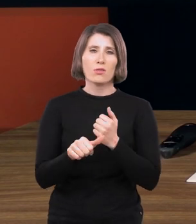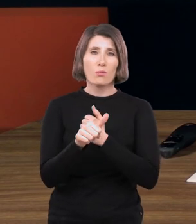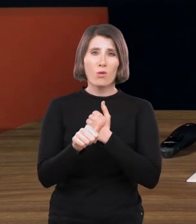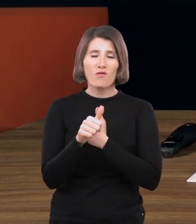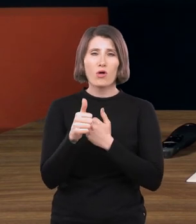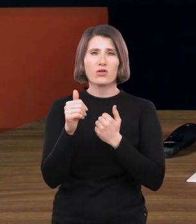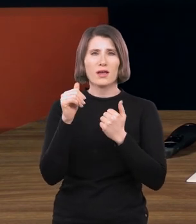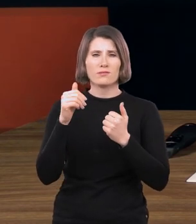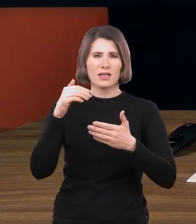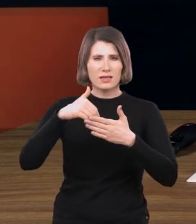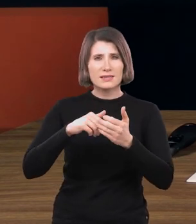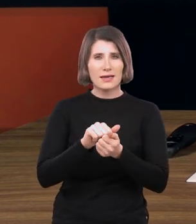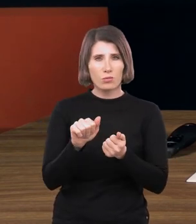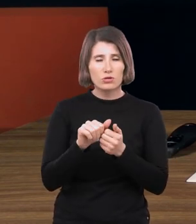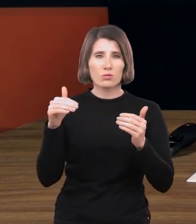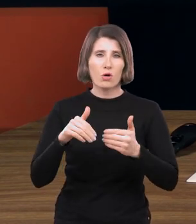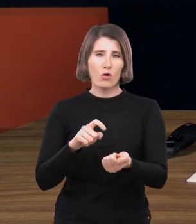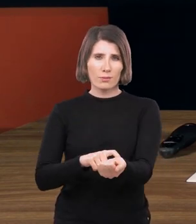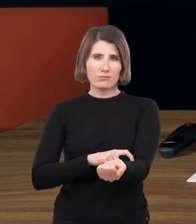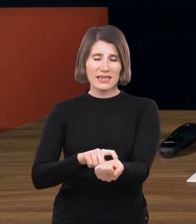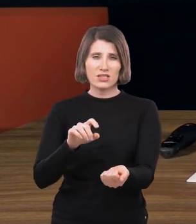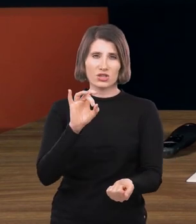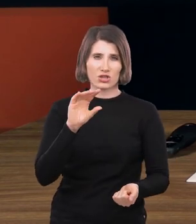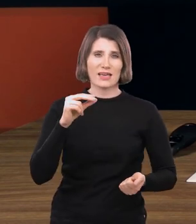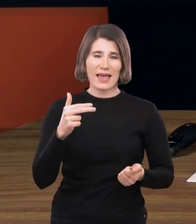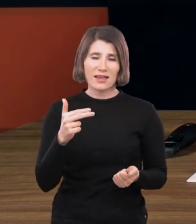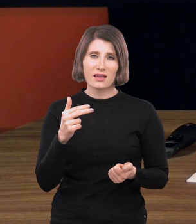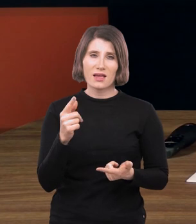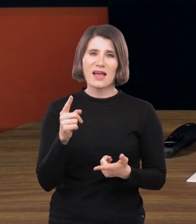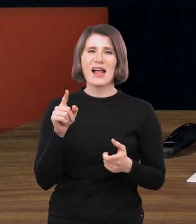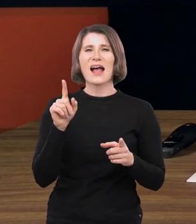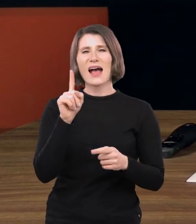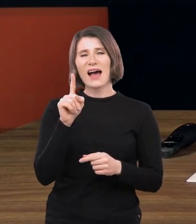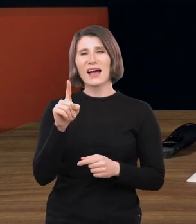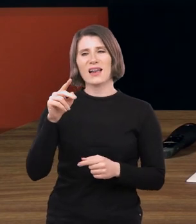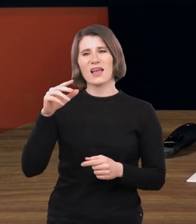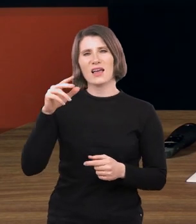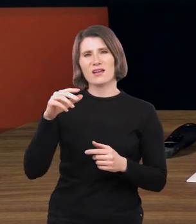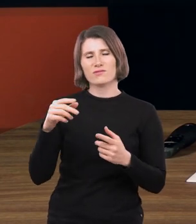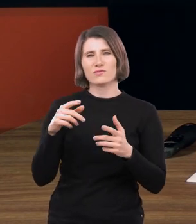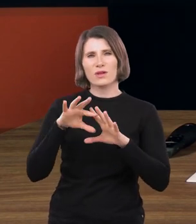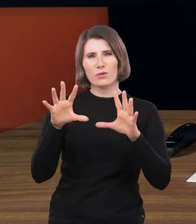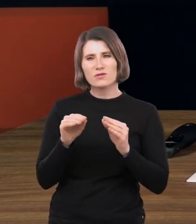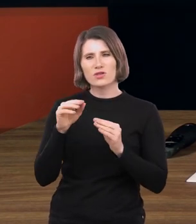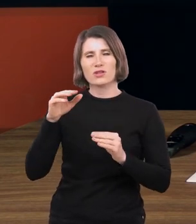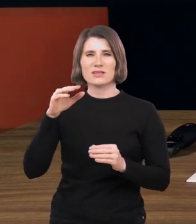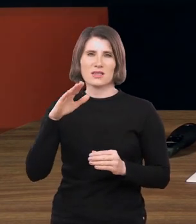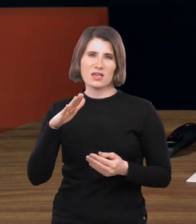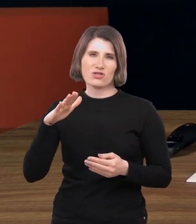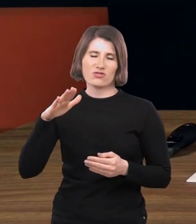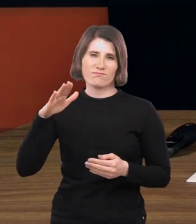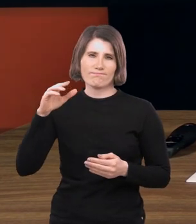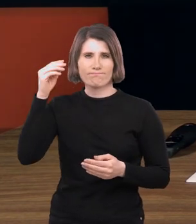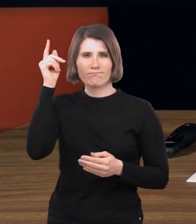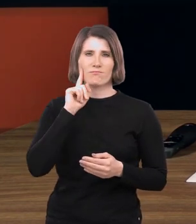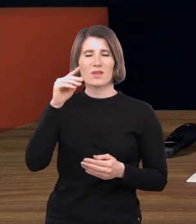geny, jednak zgodnie tutaj naukowcy twierdzą, że nie jest to jeden gen, który jest